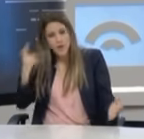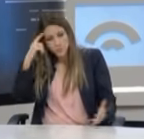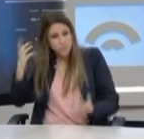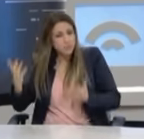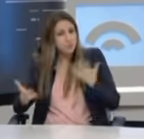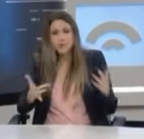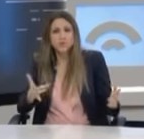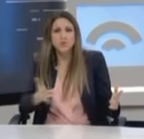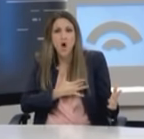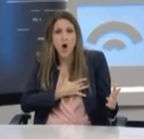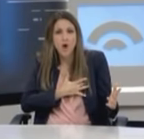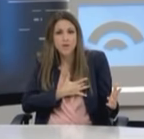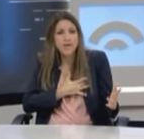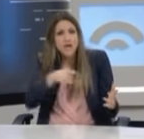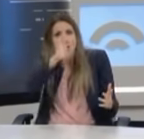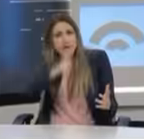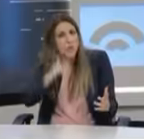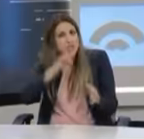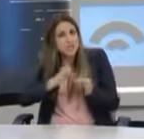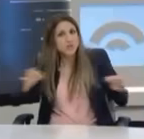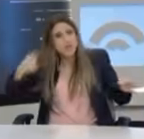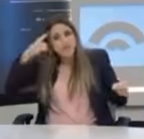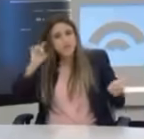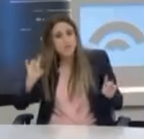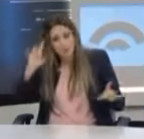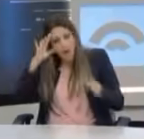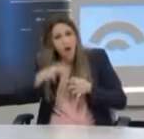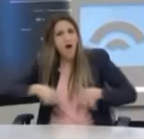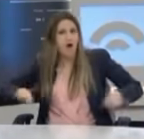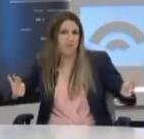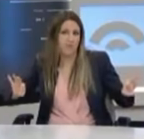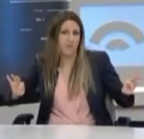ανιστόρητος ή είστε κυνικός. Ή απλά είστε και τα δύο.